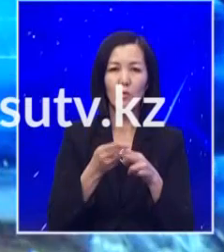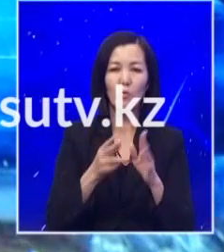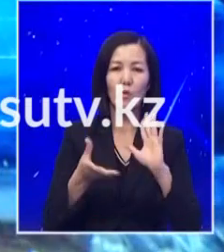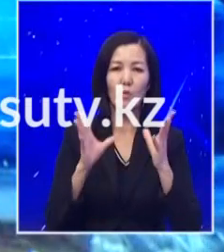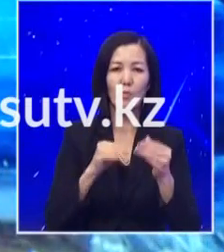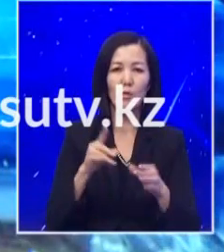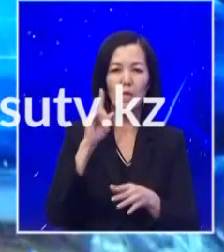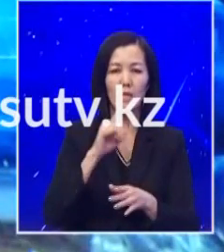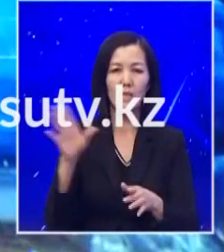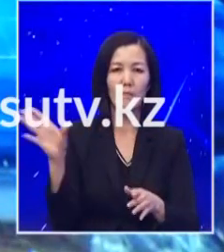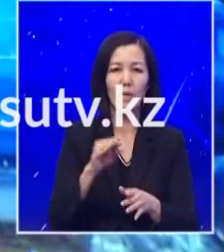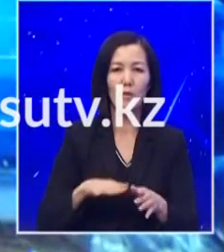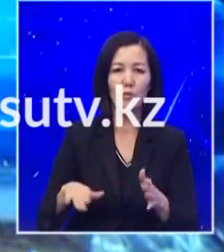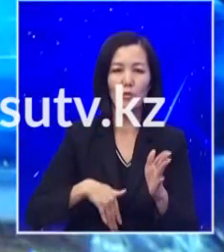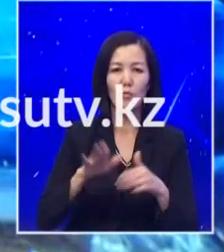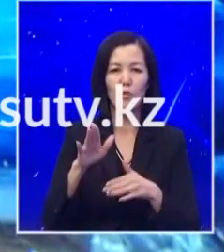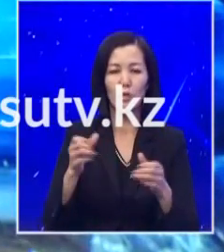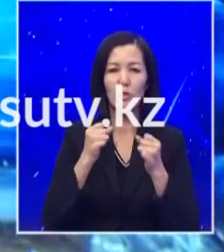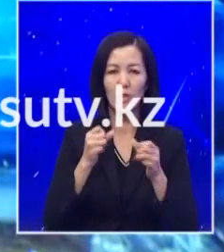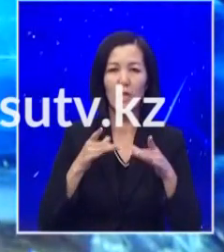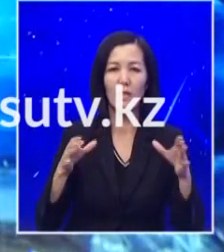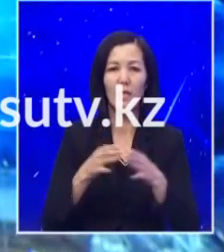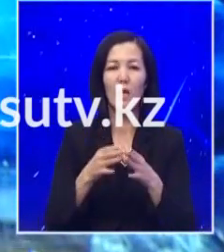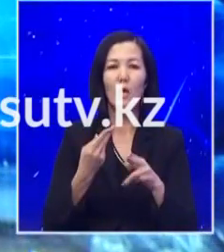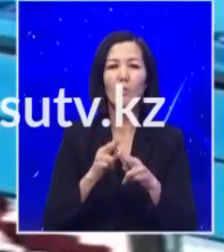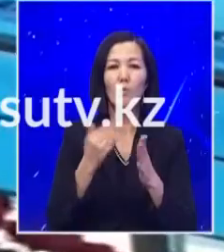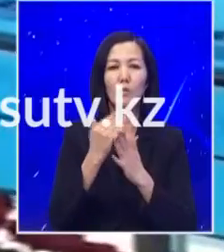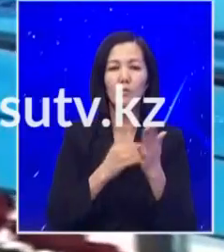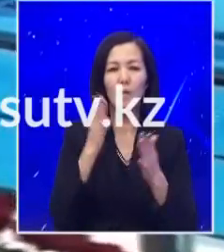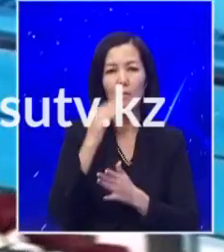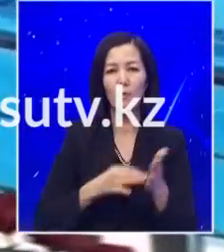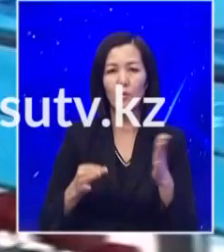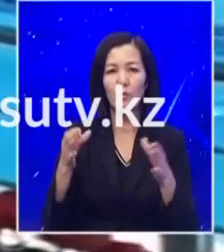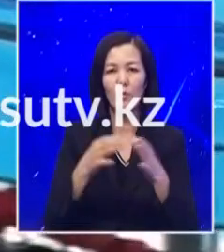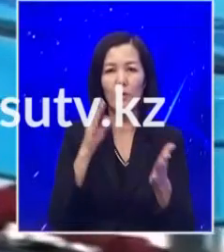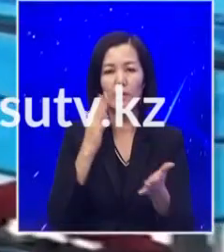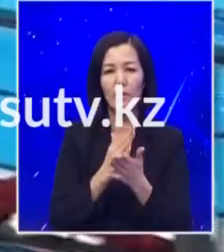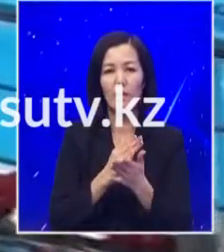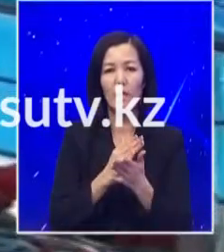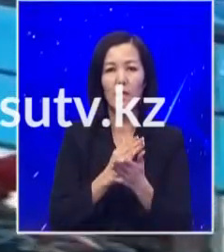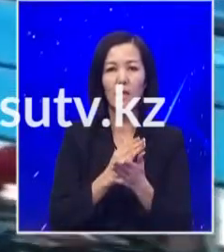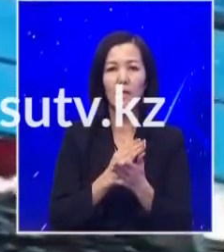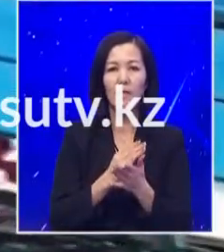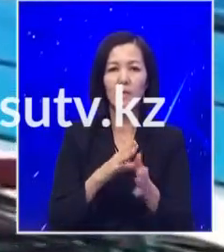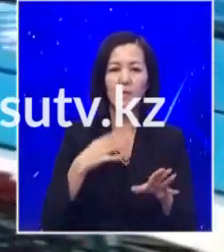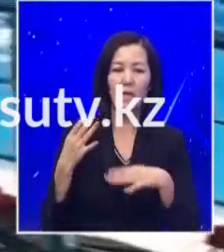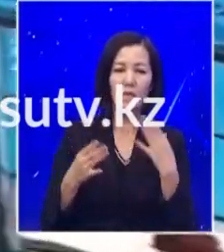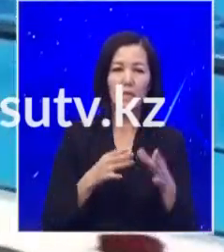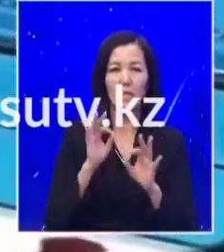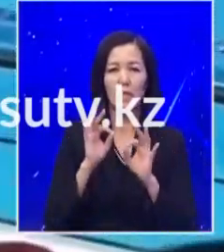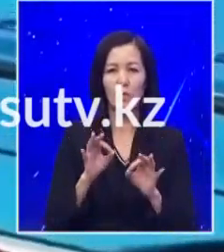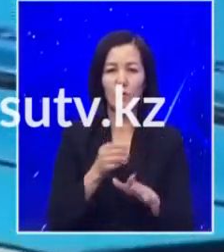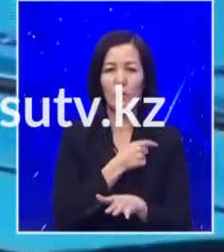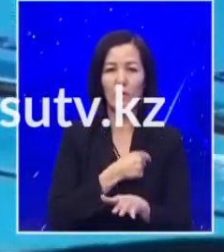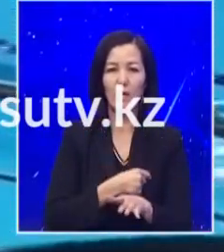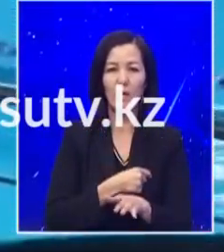бойынша еліміздің барлық өңірінен үздік деген атлеттер жиналды. Бұл тізімде Алматы облысының құрама командасы да бар. Жерлестеріміз бабында дейді